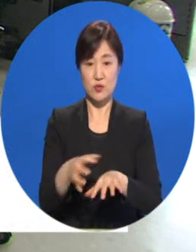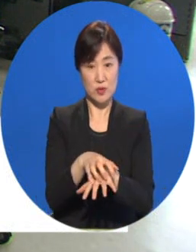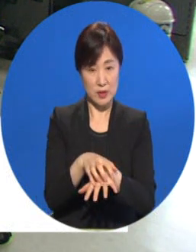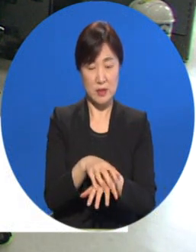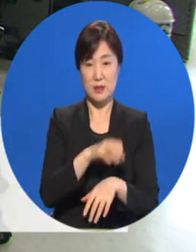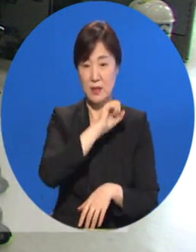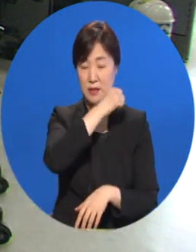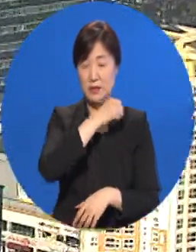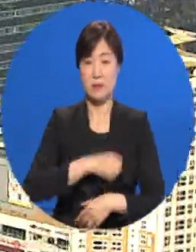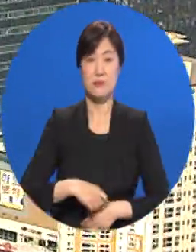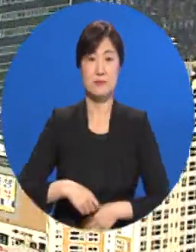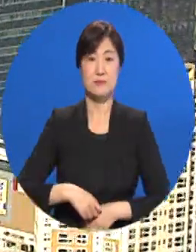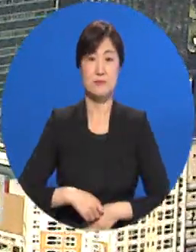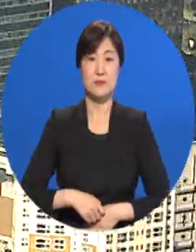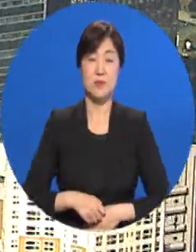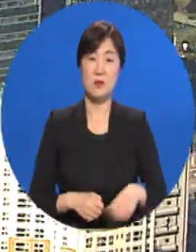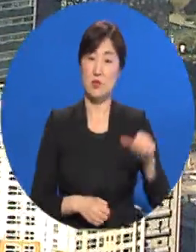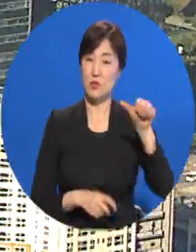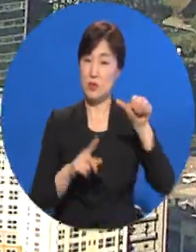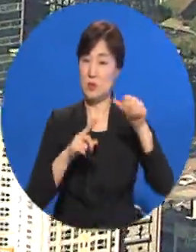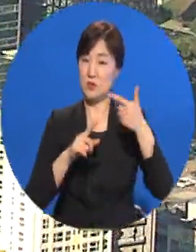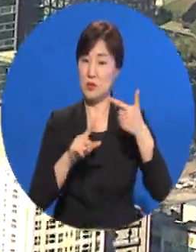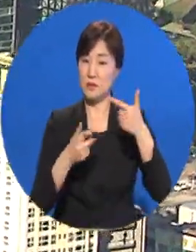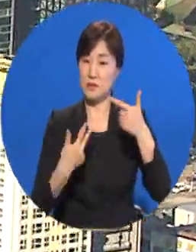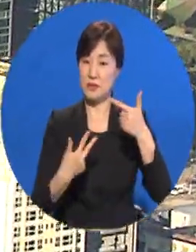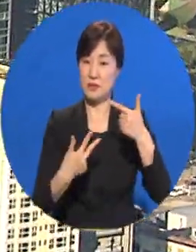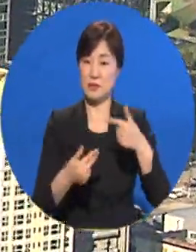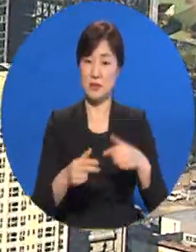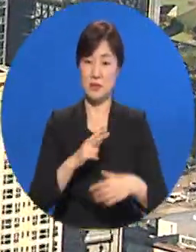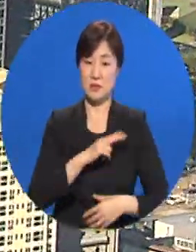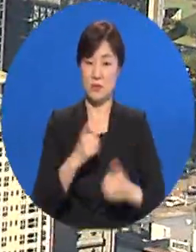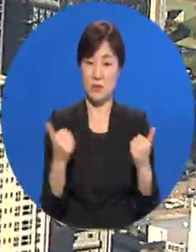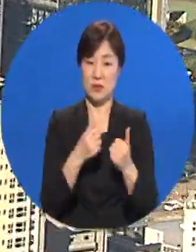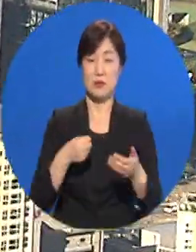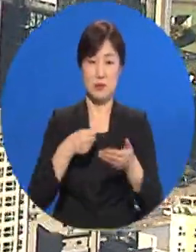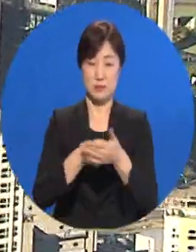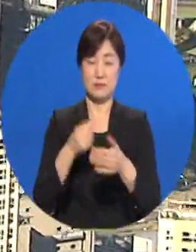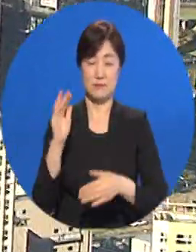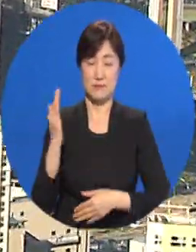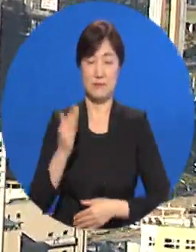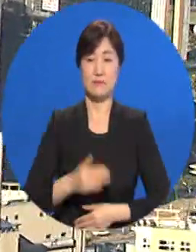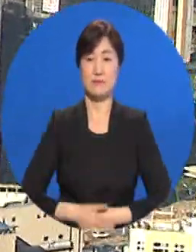다음 달 17일 도의회 본회의에서 최종 의결 확정될 전망입니다.